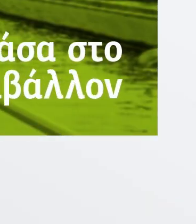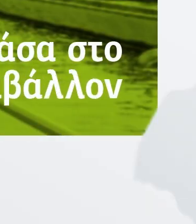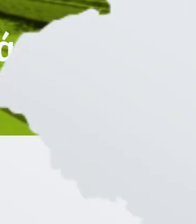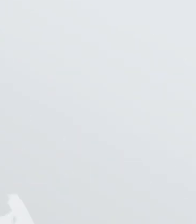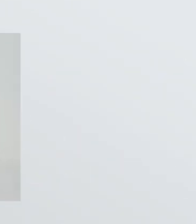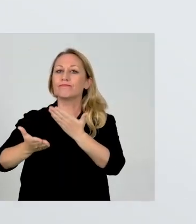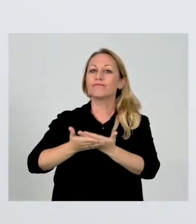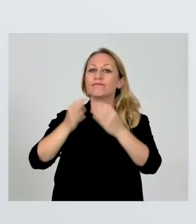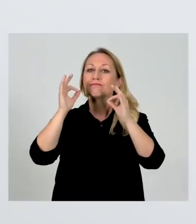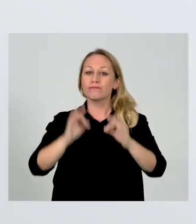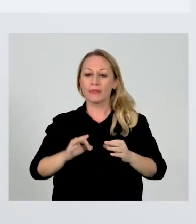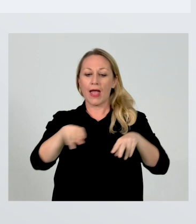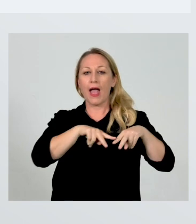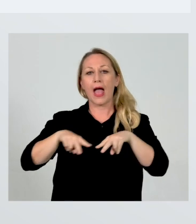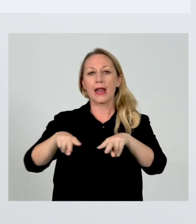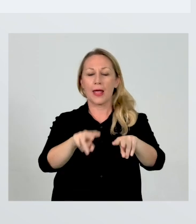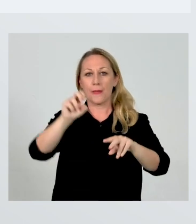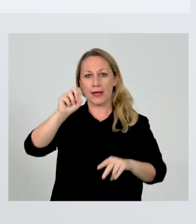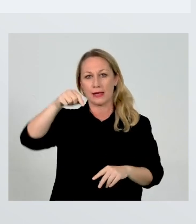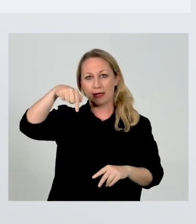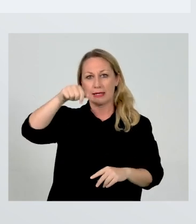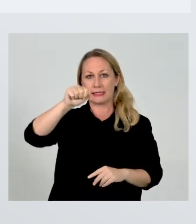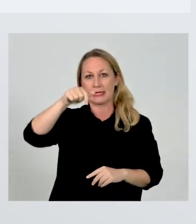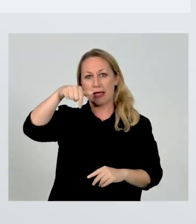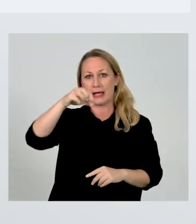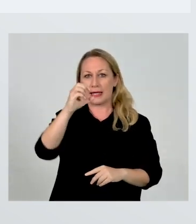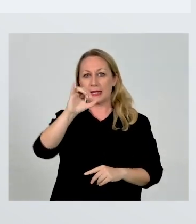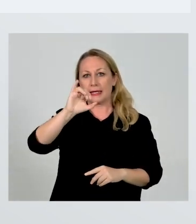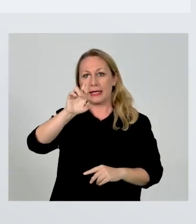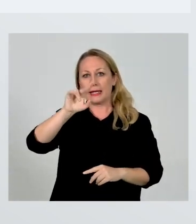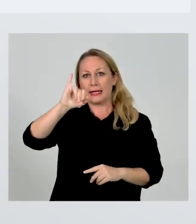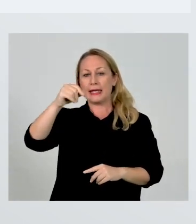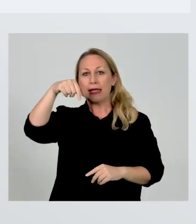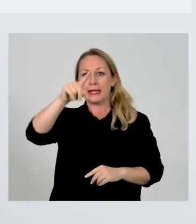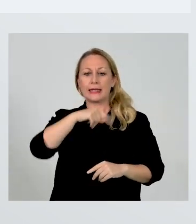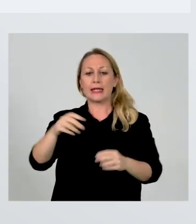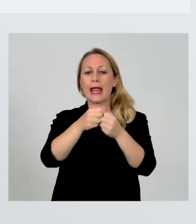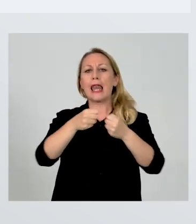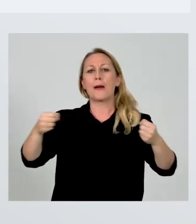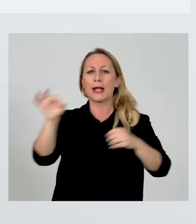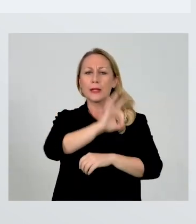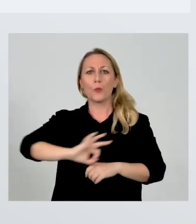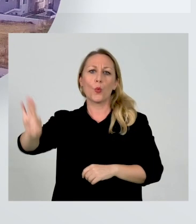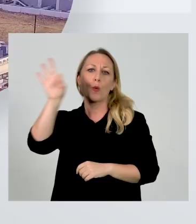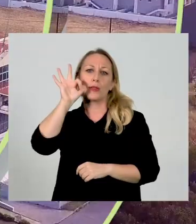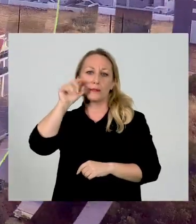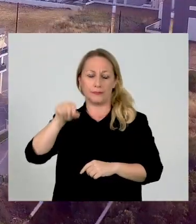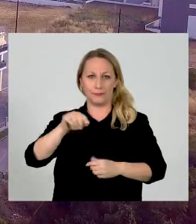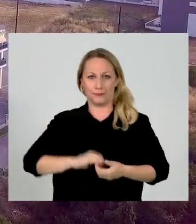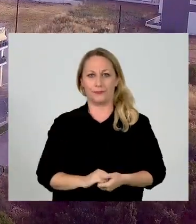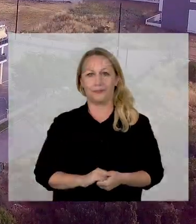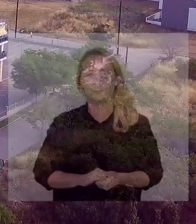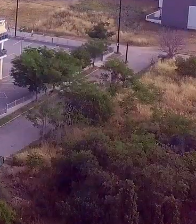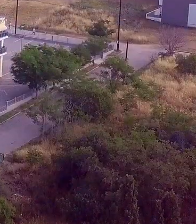περιβάλλον. Διευθέτηση ρέματος Σταγυρίτη, στην οδό Γρηγορίου Λαμπράκη μέχρι την Περιφερειακή Τάφρο στη Θεσσαλονίκη.